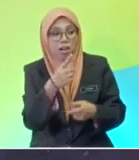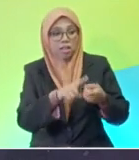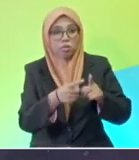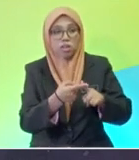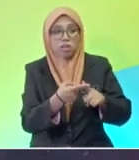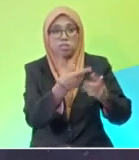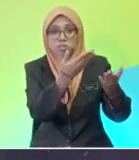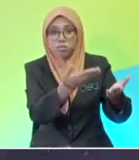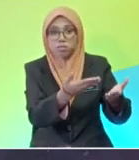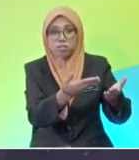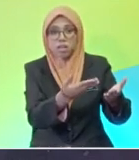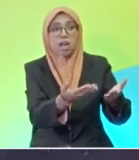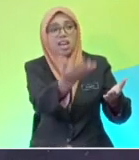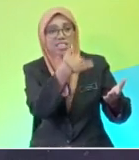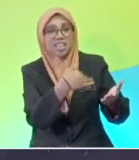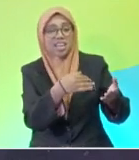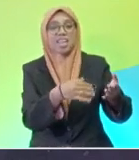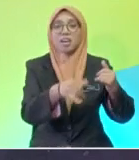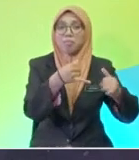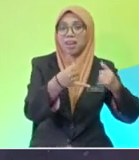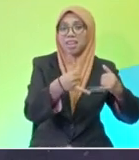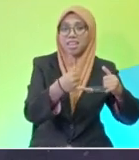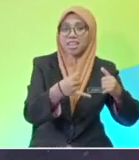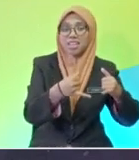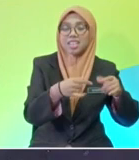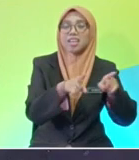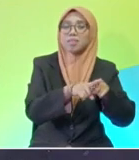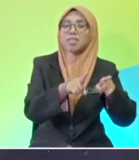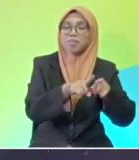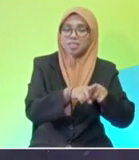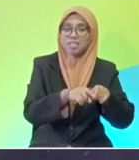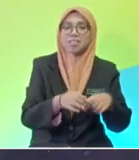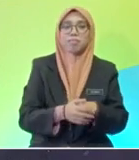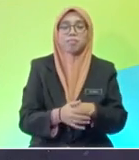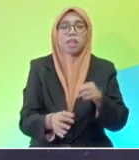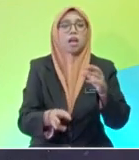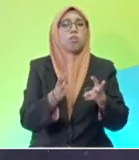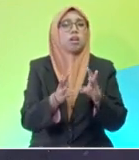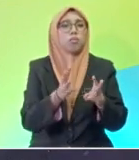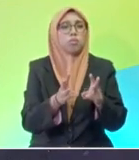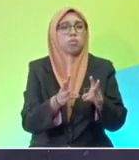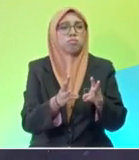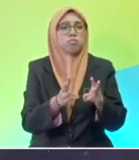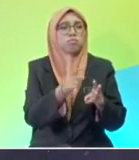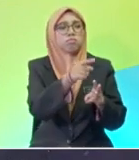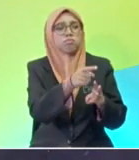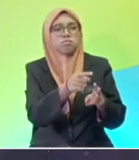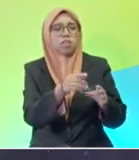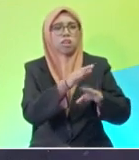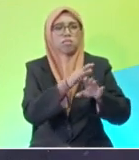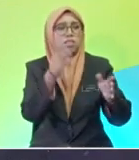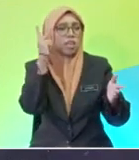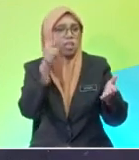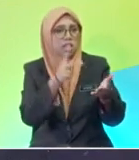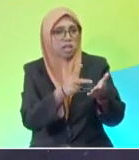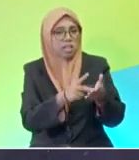ataupun kawan baru jadi kita ajak berkawan walaupun kita tak kenal selalu tapi kenallah berkawan semua